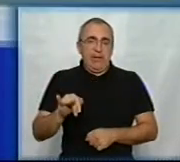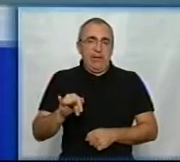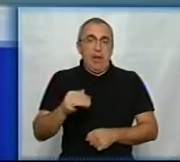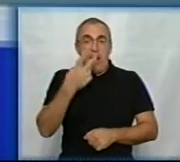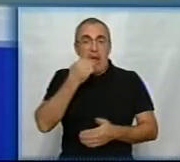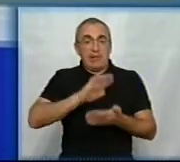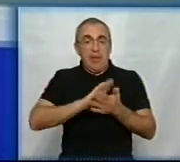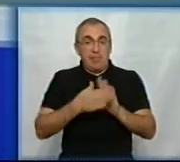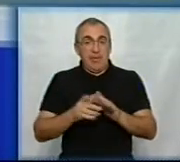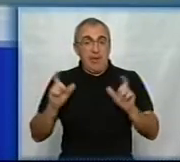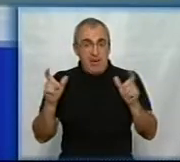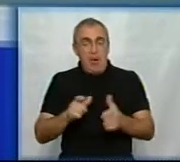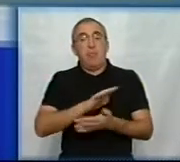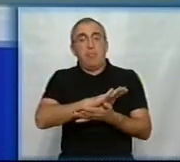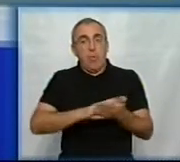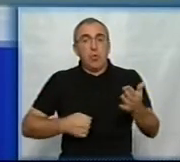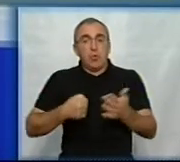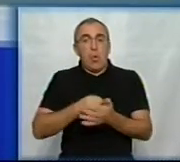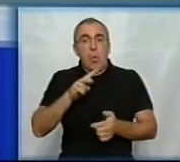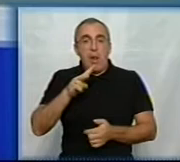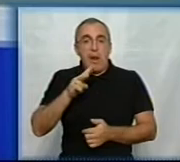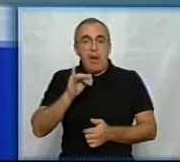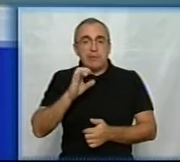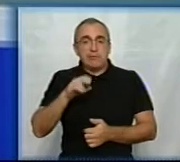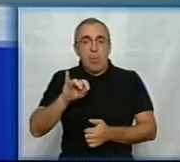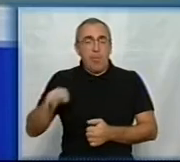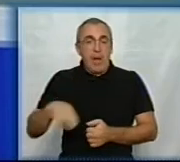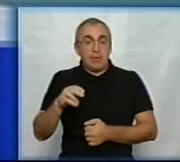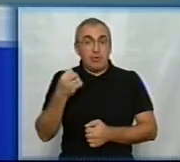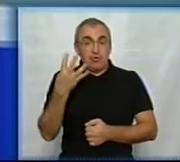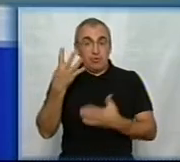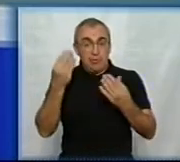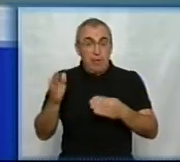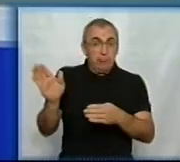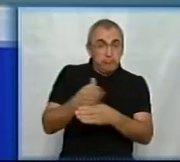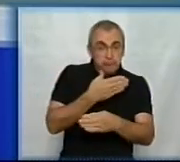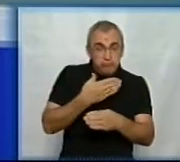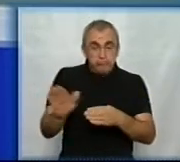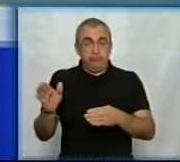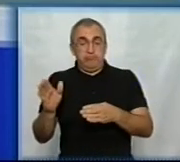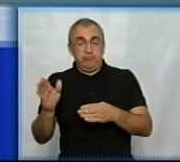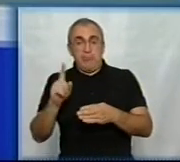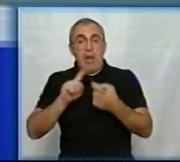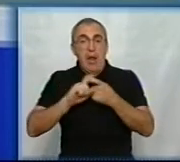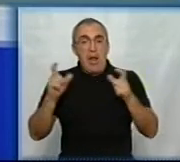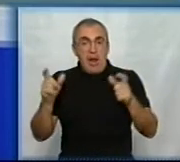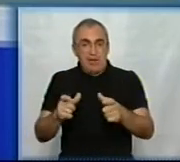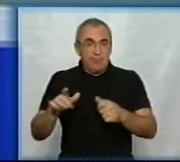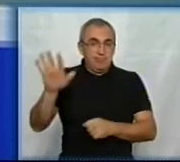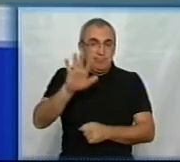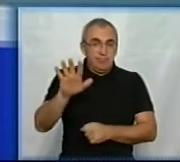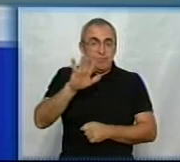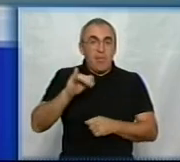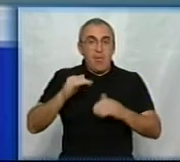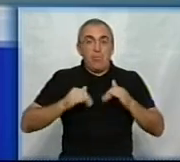Адаптивний карантин в Україні продовжили до листопада. З понеділка на 14 днів діє розподіл міст районів за карантинними зонами за рівнем